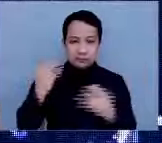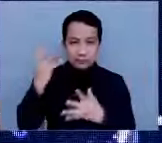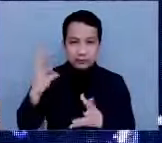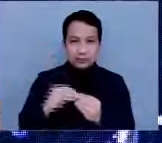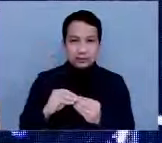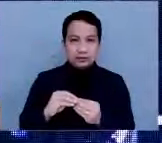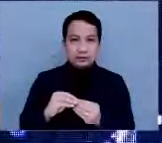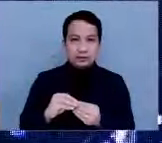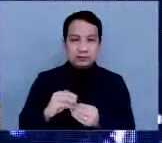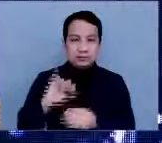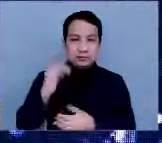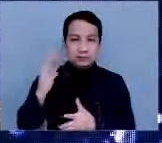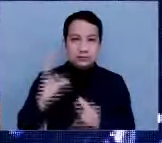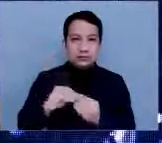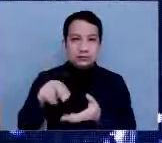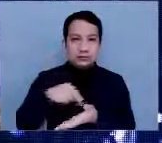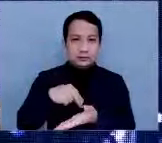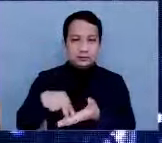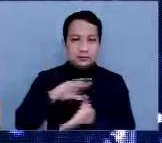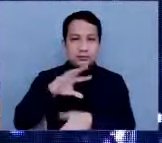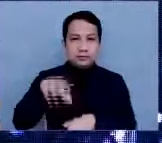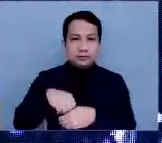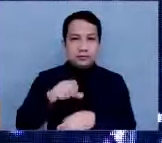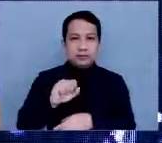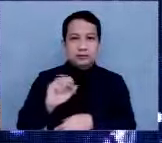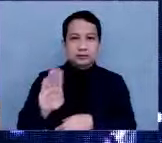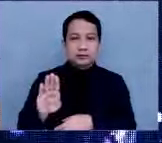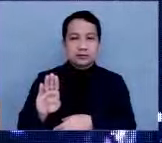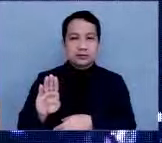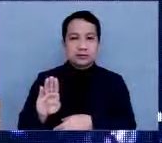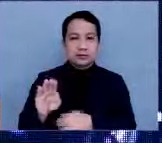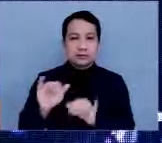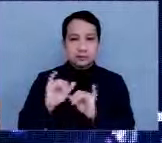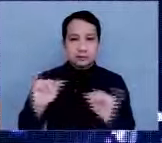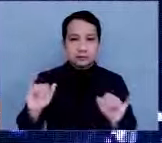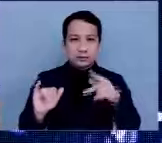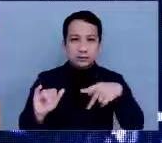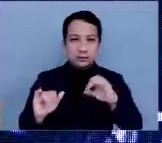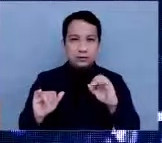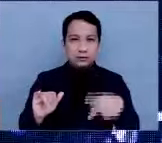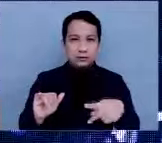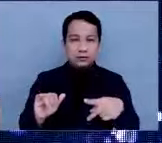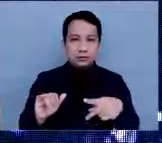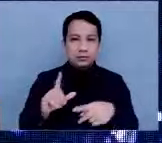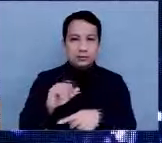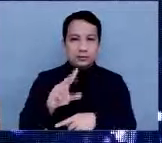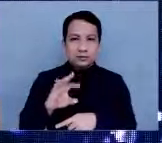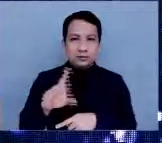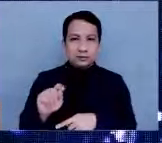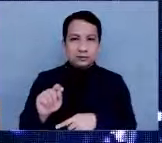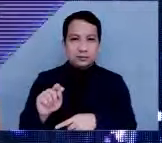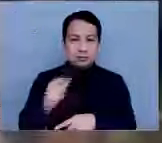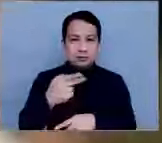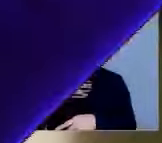instant hit ang dance collab ng SB19 sa kapwa nila P-pop groups na Alamat at